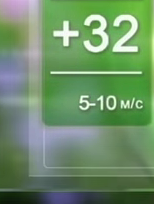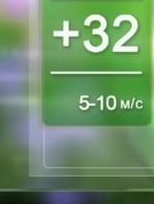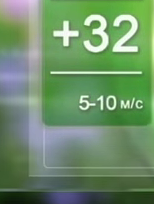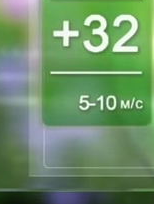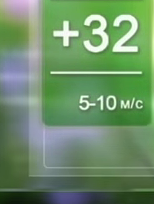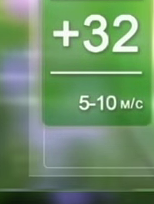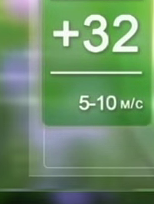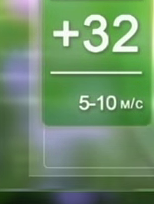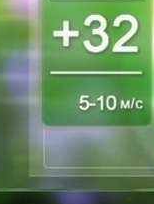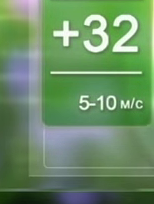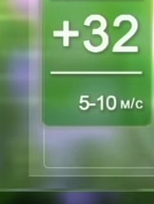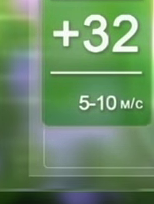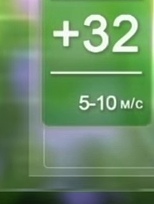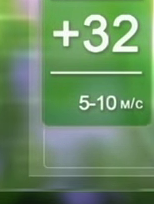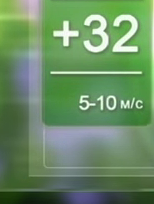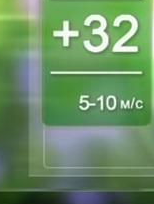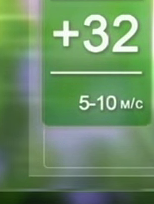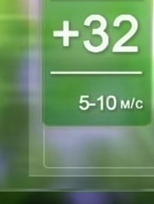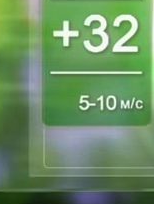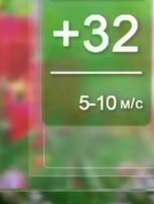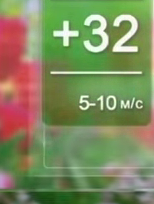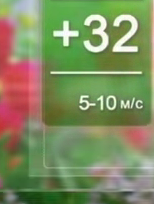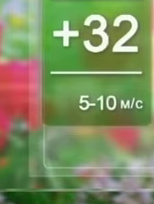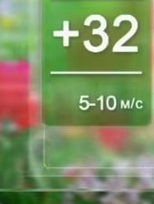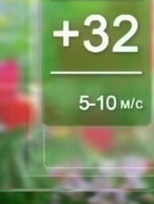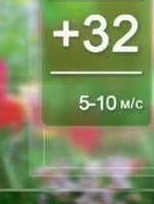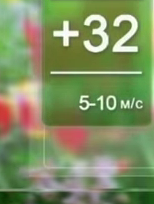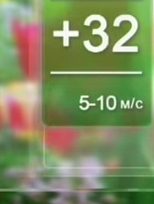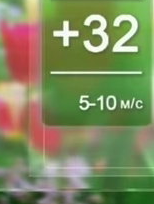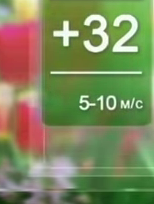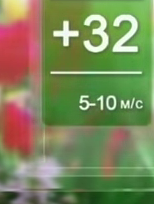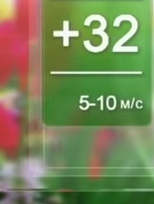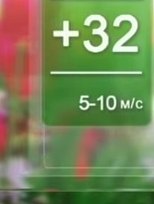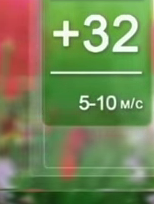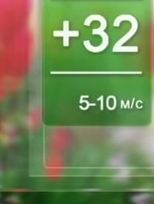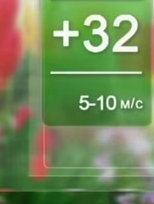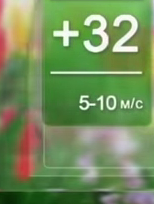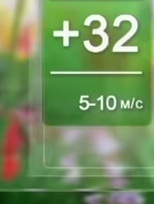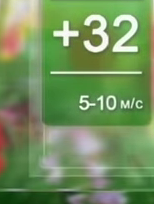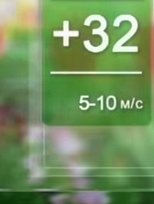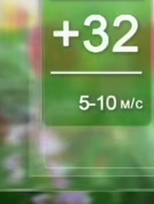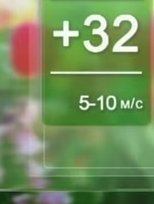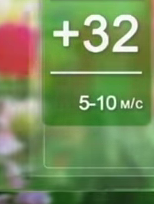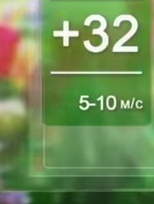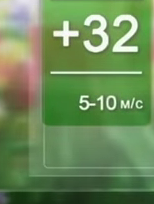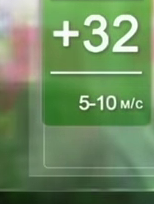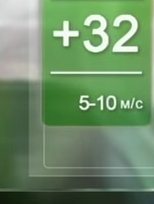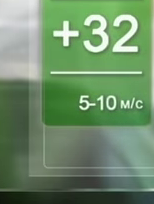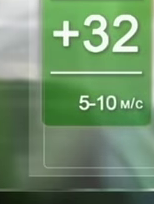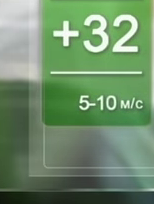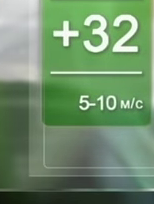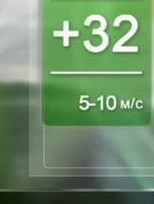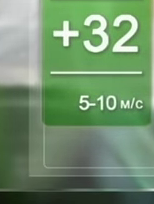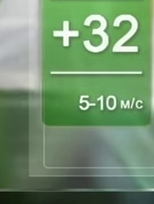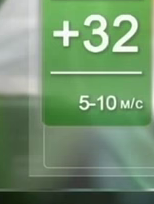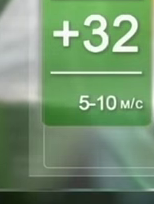за секунду. Місцями можливі пориви до 15-20 метрів за секунду. Температура повітря в області. Вночі – плюс 17, плюс 22,